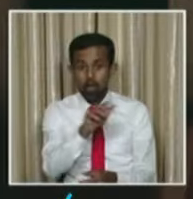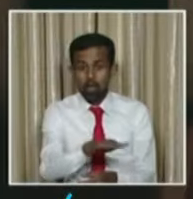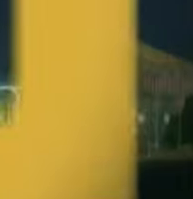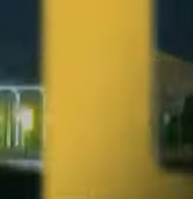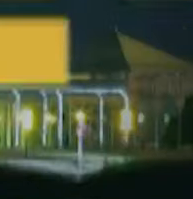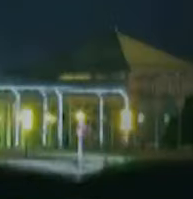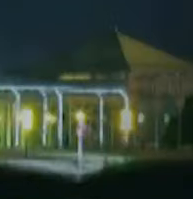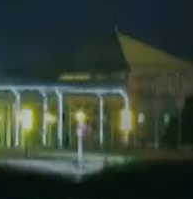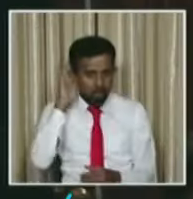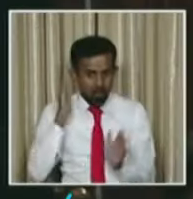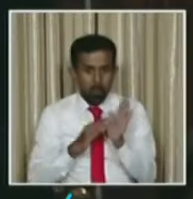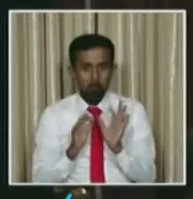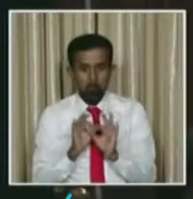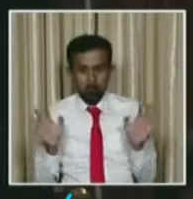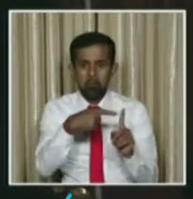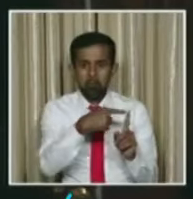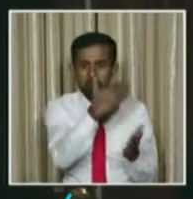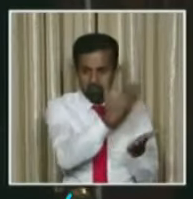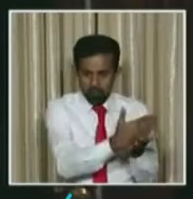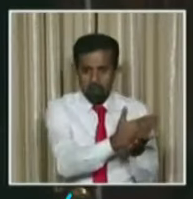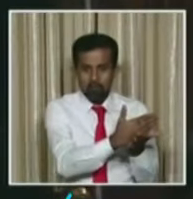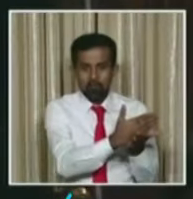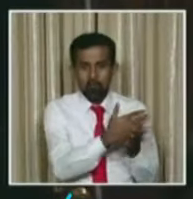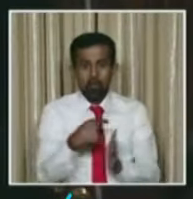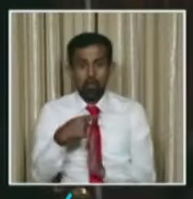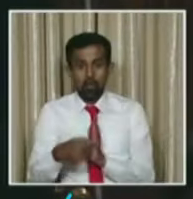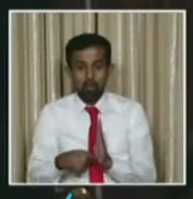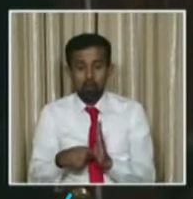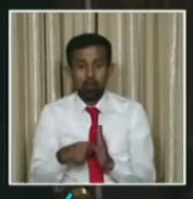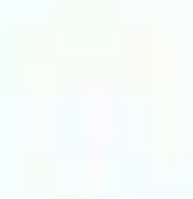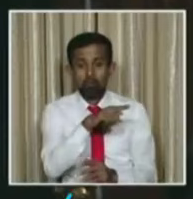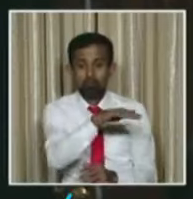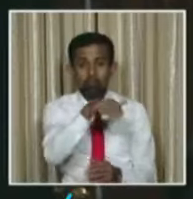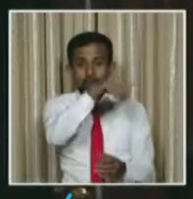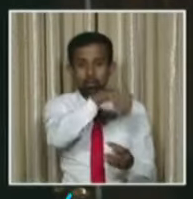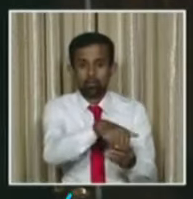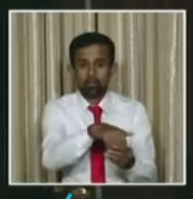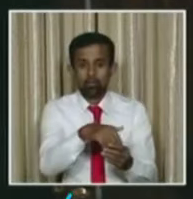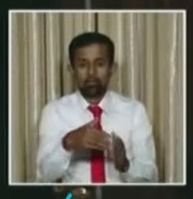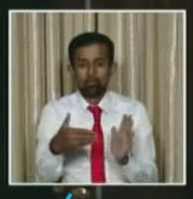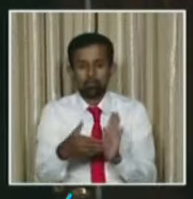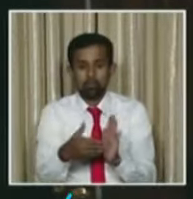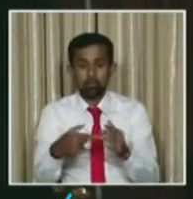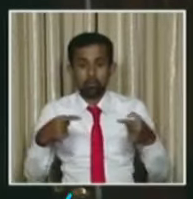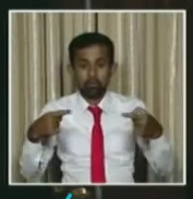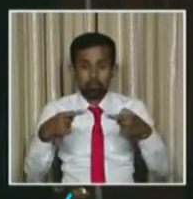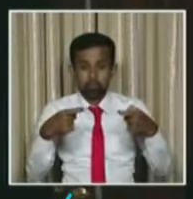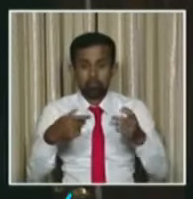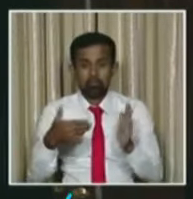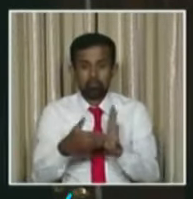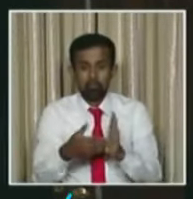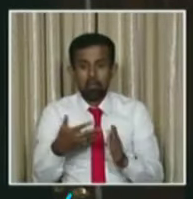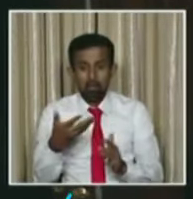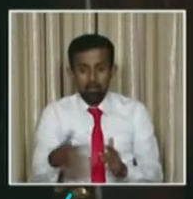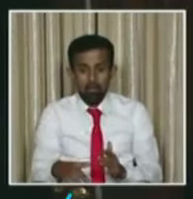ගමන් නැහැ. ඊශ්‍රායලයේ ලංකාවෙන් මේ ප්‍රදේශය තුළ අසීරුතාවයට යුද ගැටුම්වලින් පීඩාවට